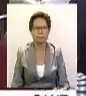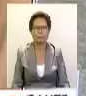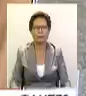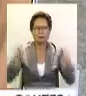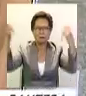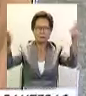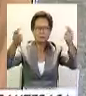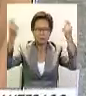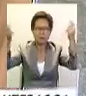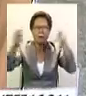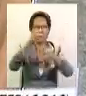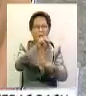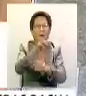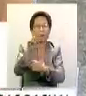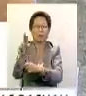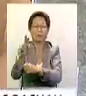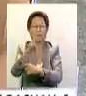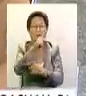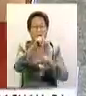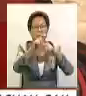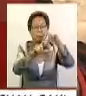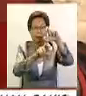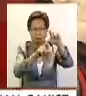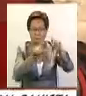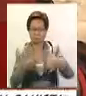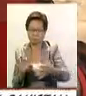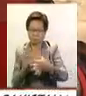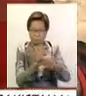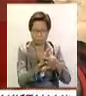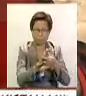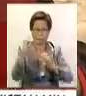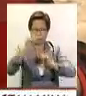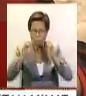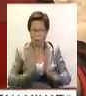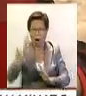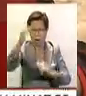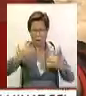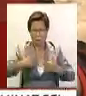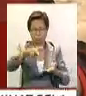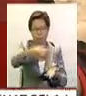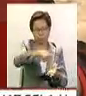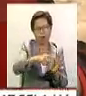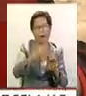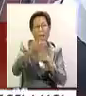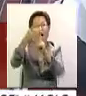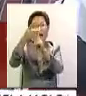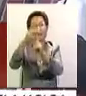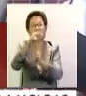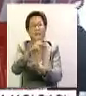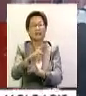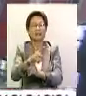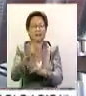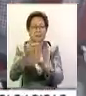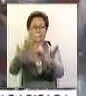Sempena sambutan Maulidur Rasul, Dewan Bandaraya Kuala Lumpur di BKL dengan kerjasama seniman bakal mengadakan persembahan khas KL Rhythm Nights Hubur